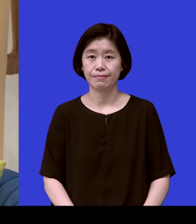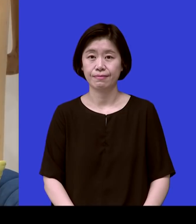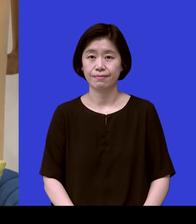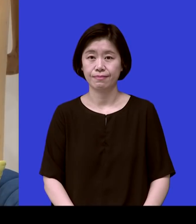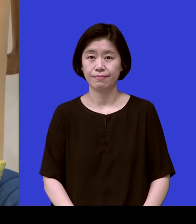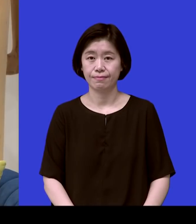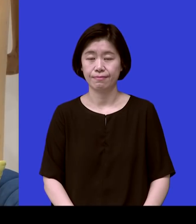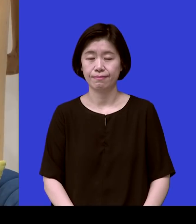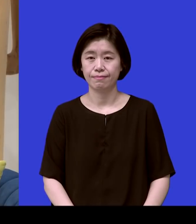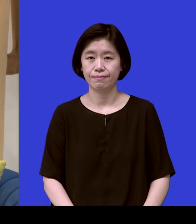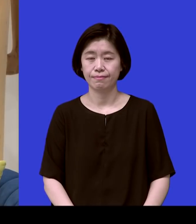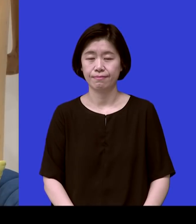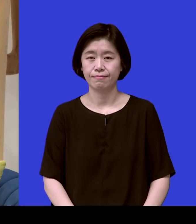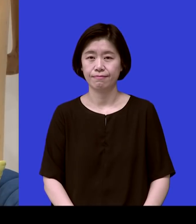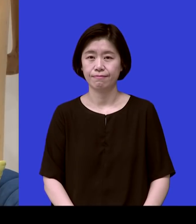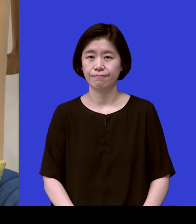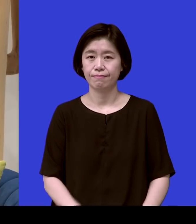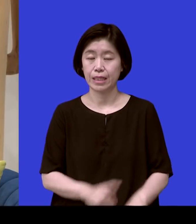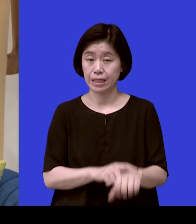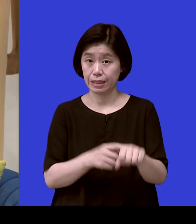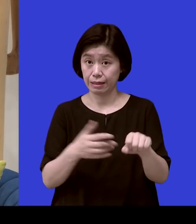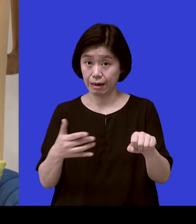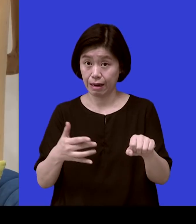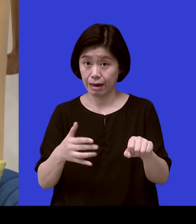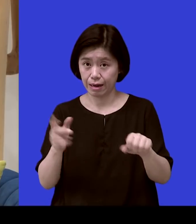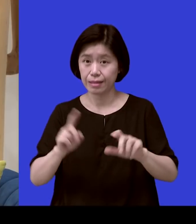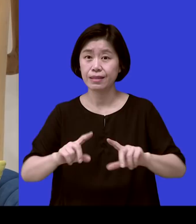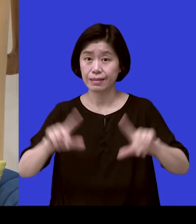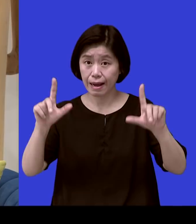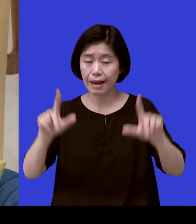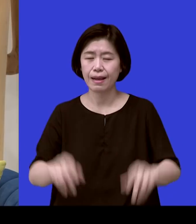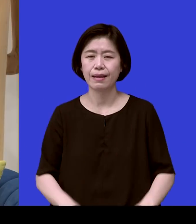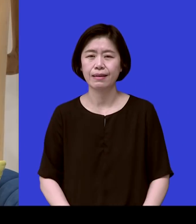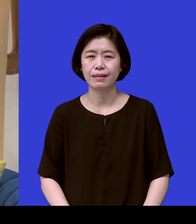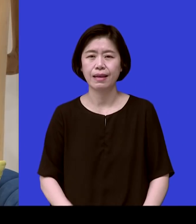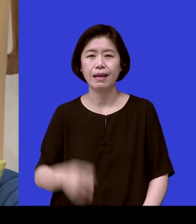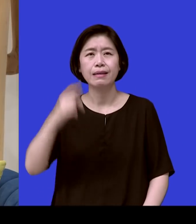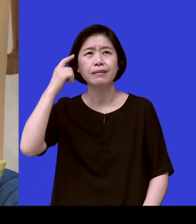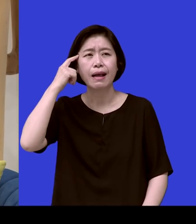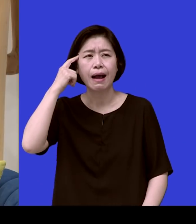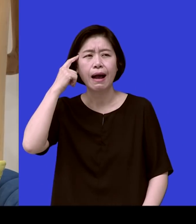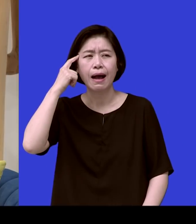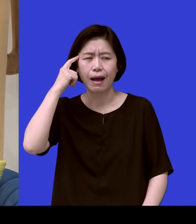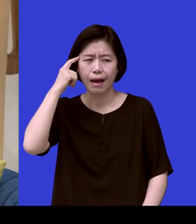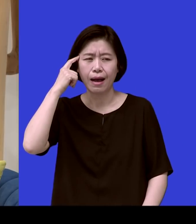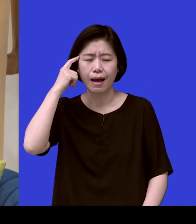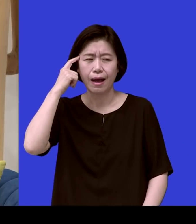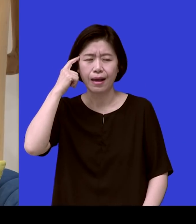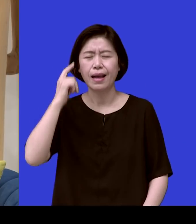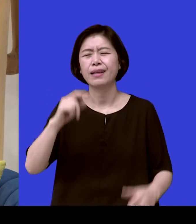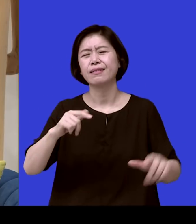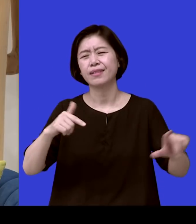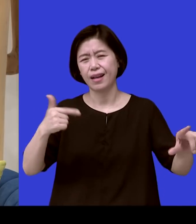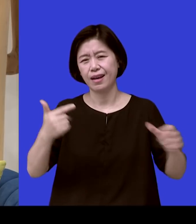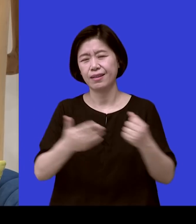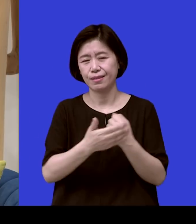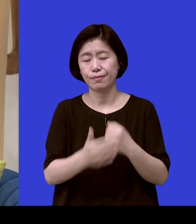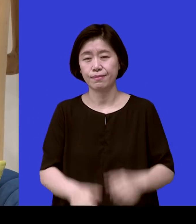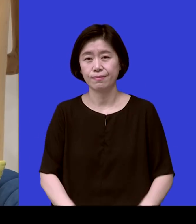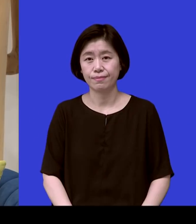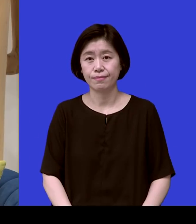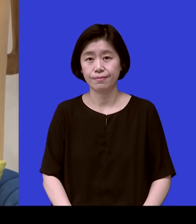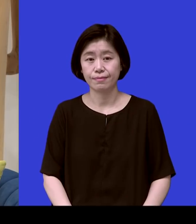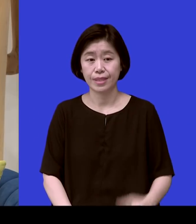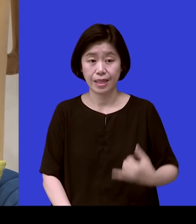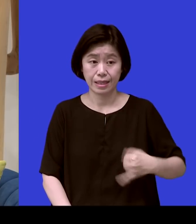힘든데 어느 날 가만히 생각해 보니까 이거는 가치관 대립이거든요. 예. 제가 배워본 바에 의하면 가치관 대립은 예.